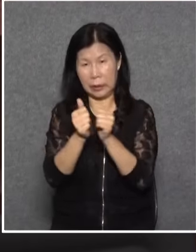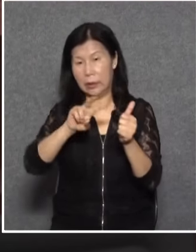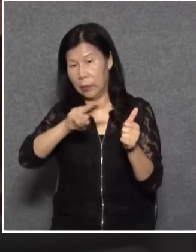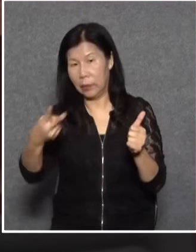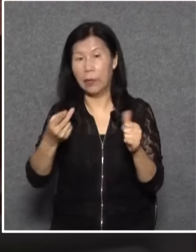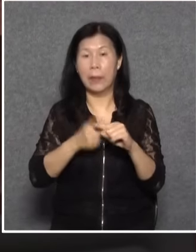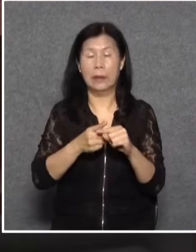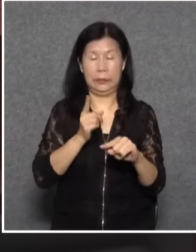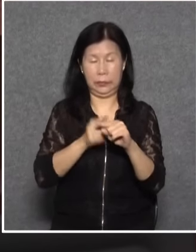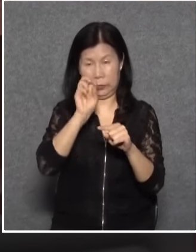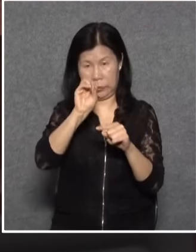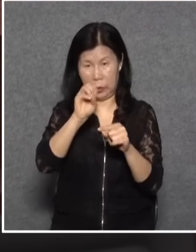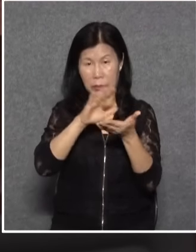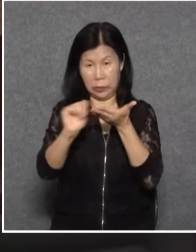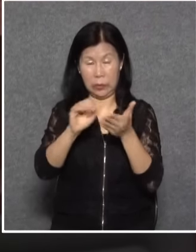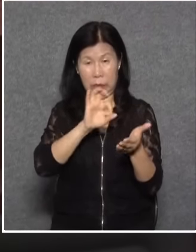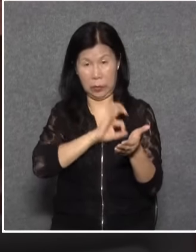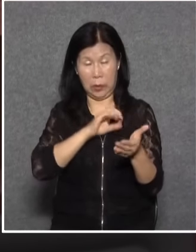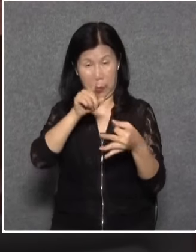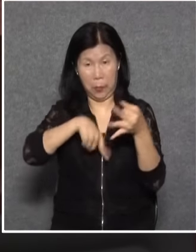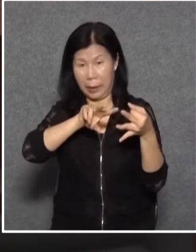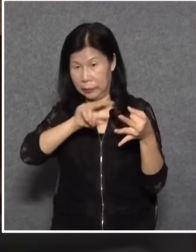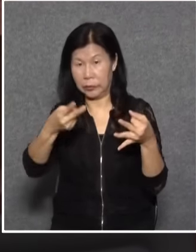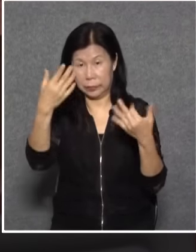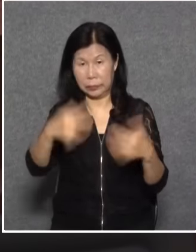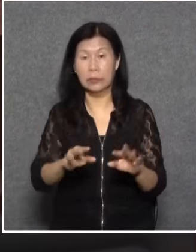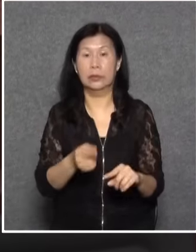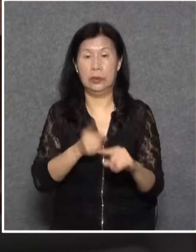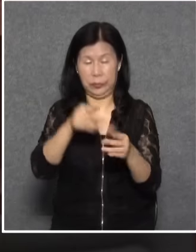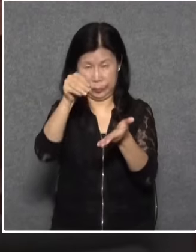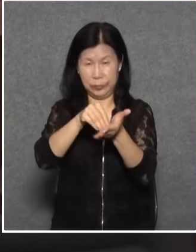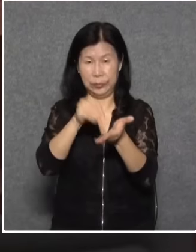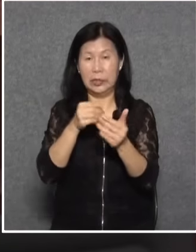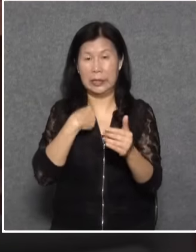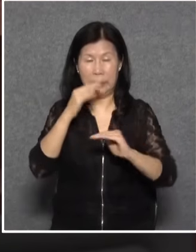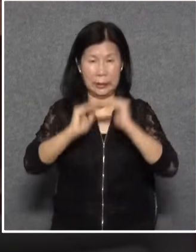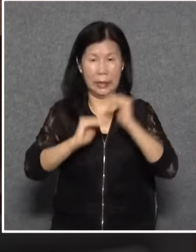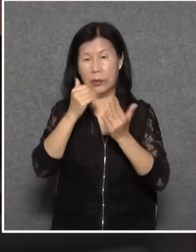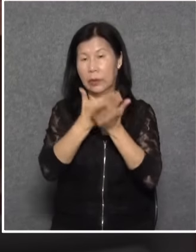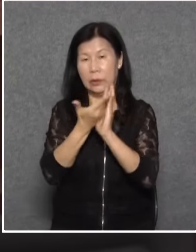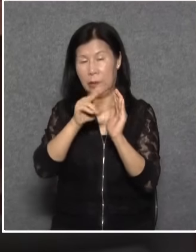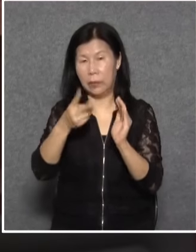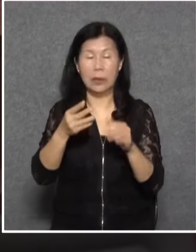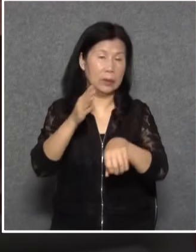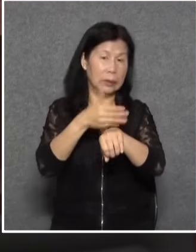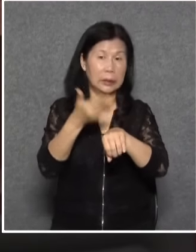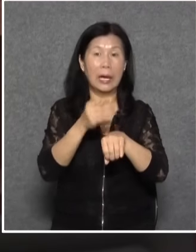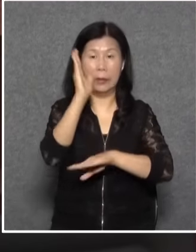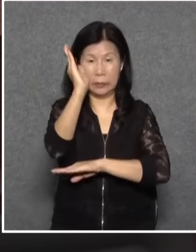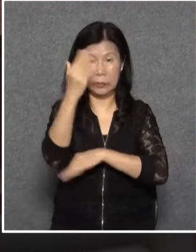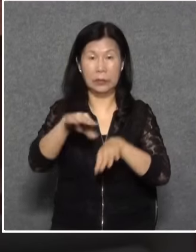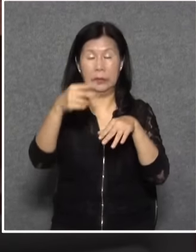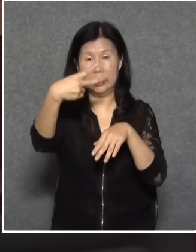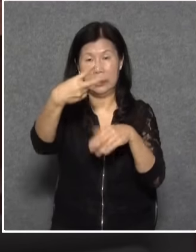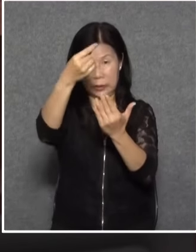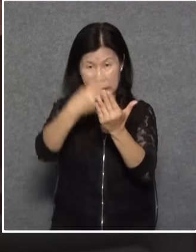為了反映這一個團體已經更改它的名稱而作出的技術性的修訂，和我剛才所述的第二號條